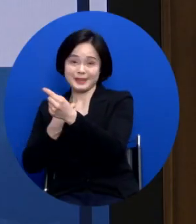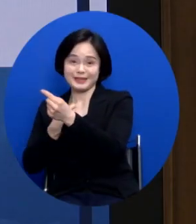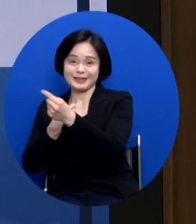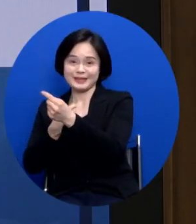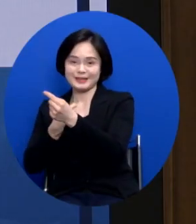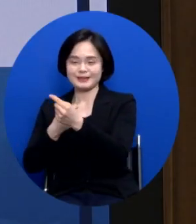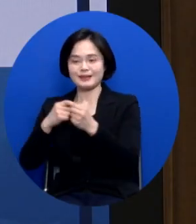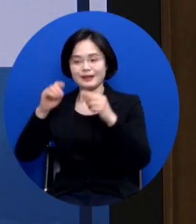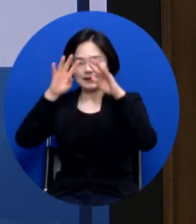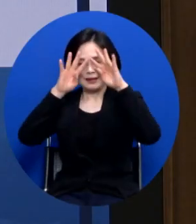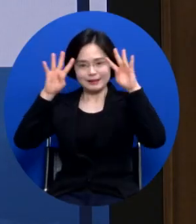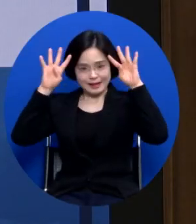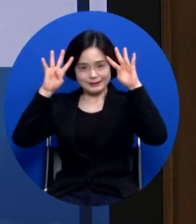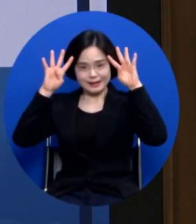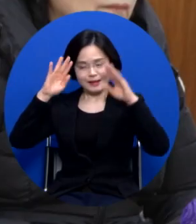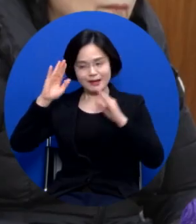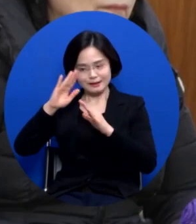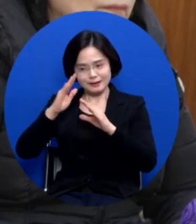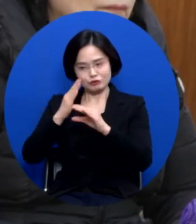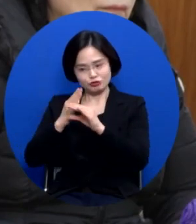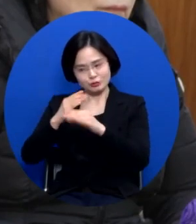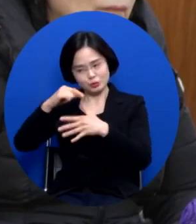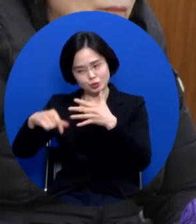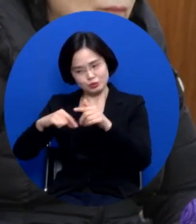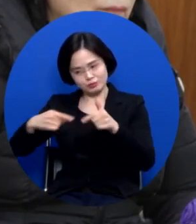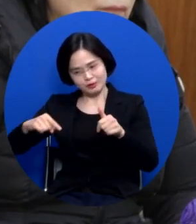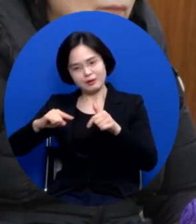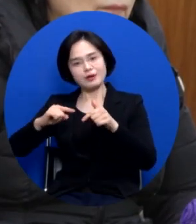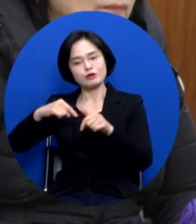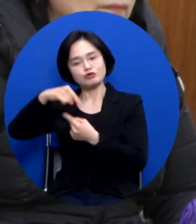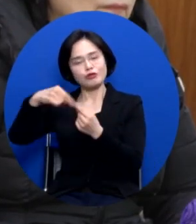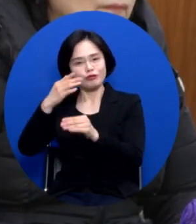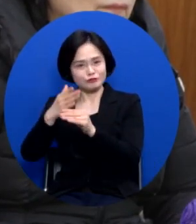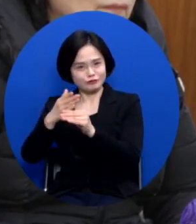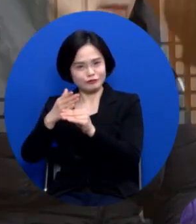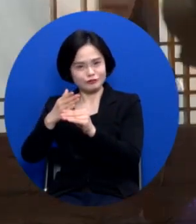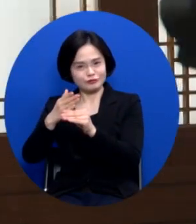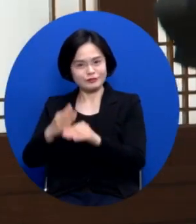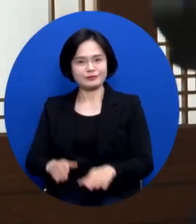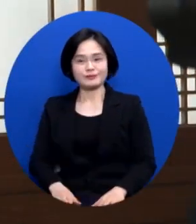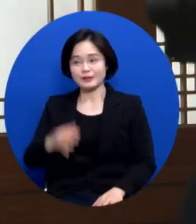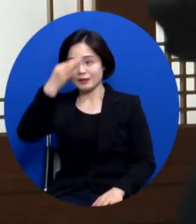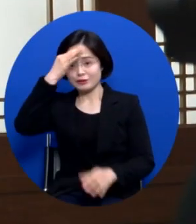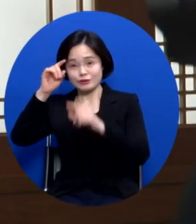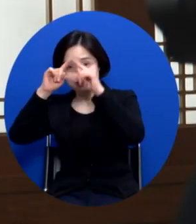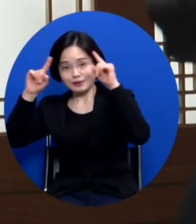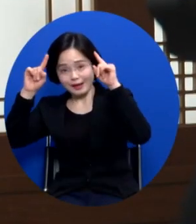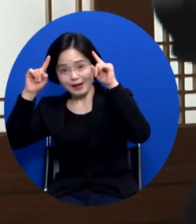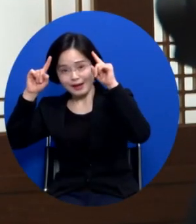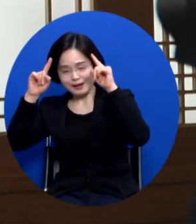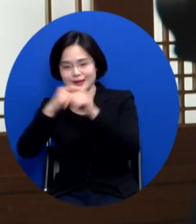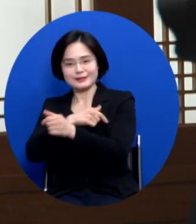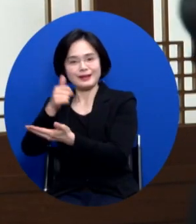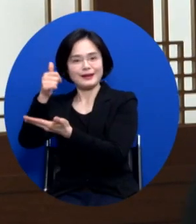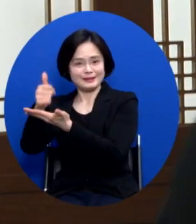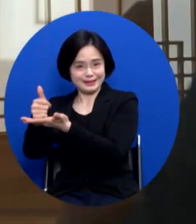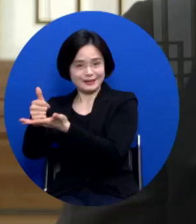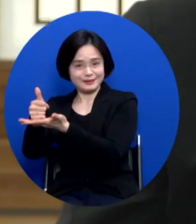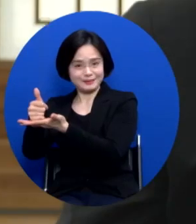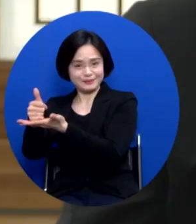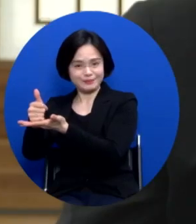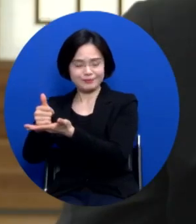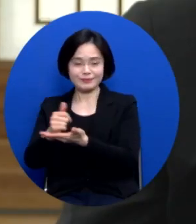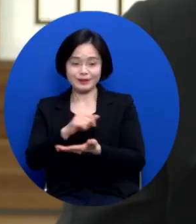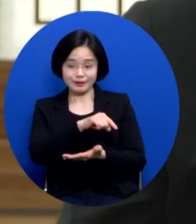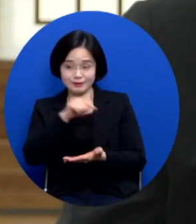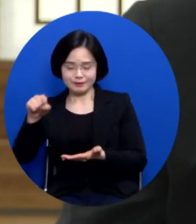교류를 중심으로 다양한 교육 프로그램을 이어오고 있습니다. 동아시아기술대 딩반투안 이사장은 양측